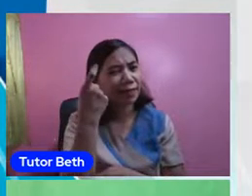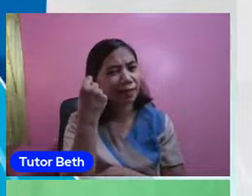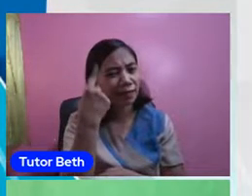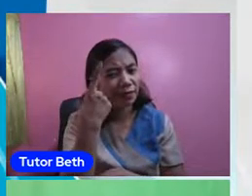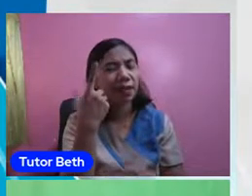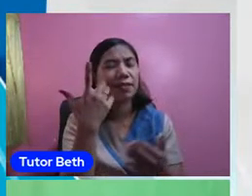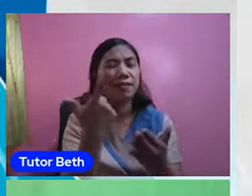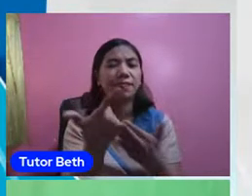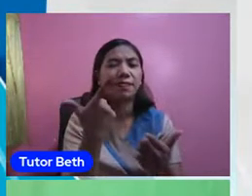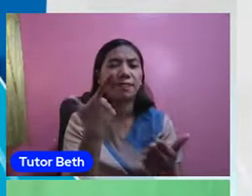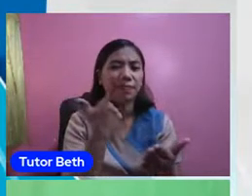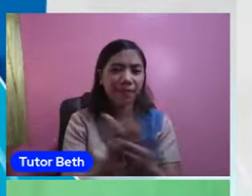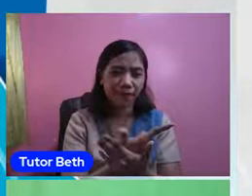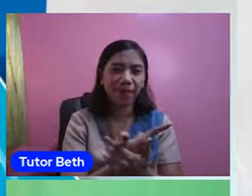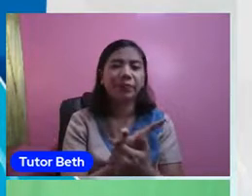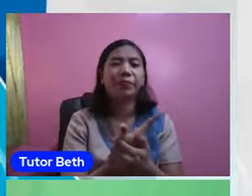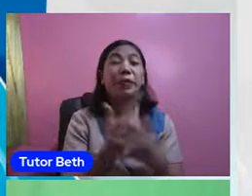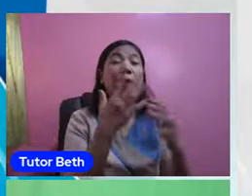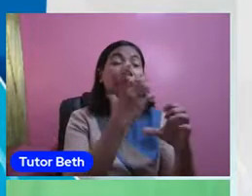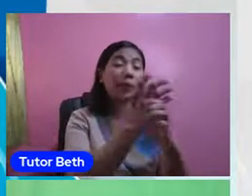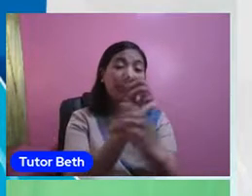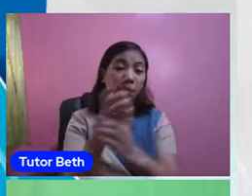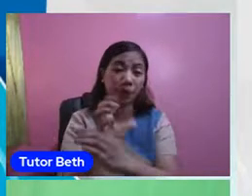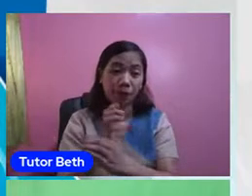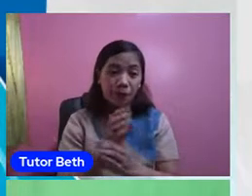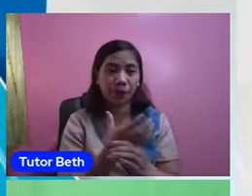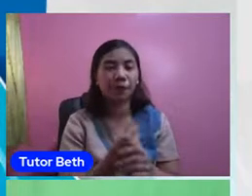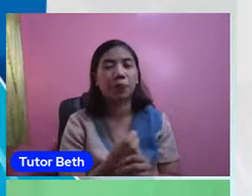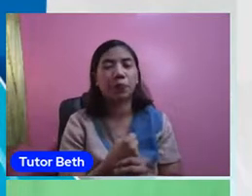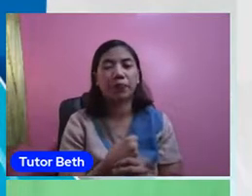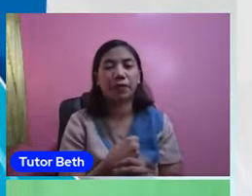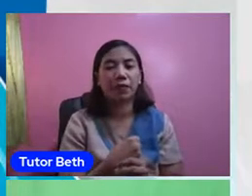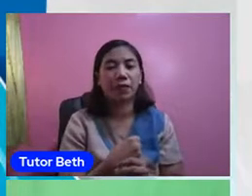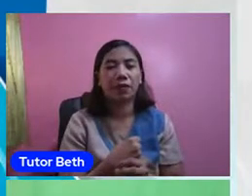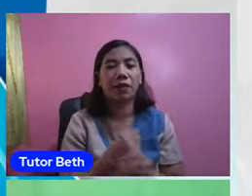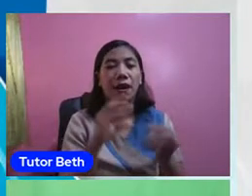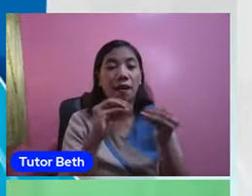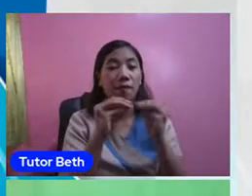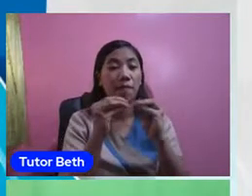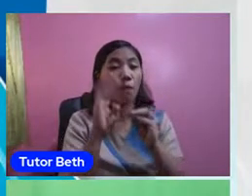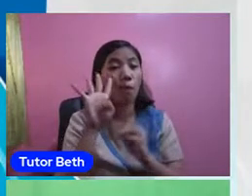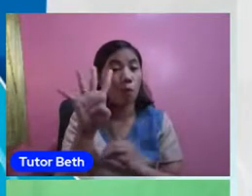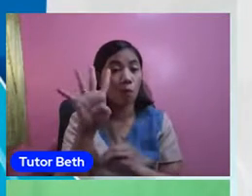aralin na binahagi natin. Okay. Punta na tayo sa number four.